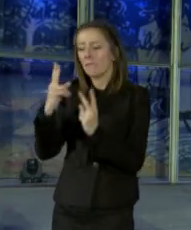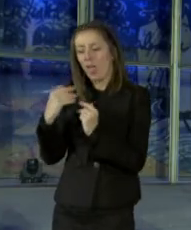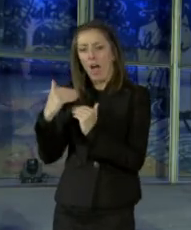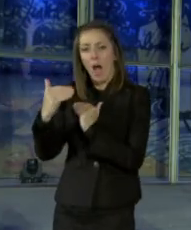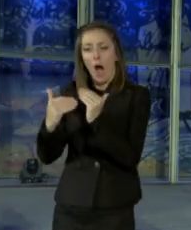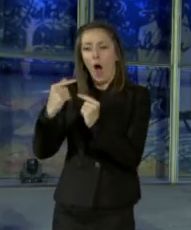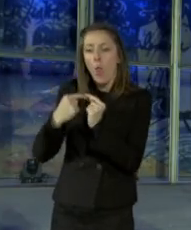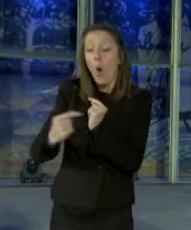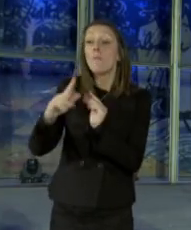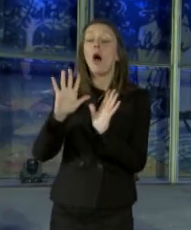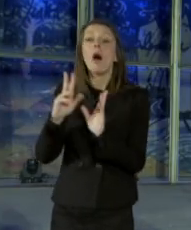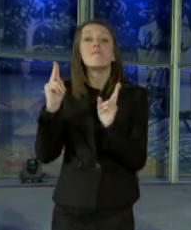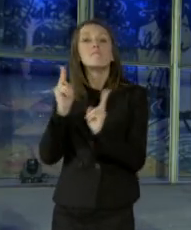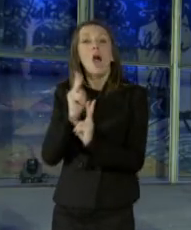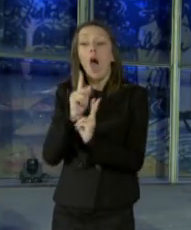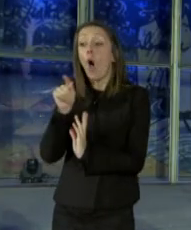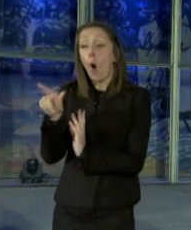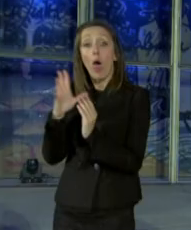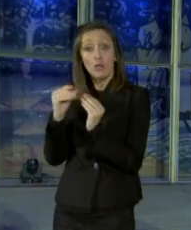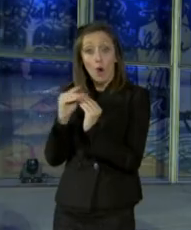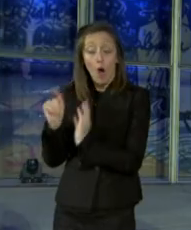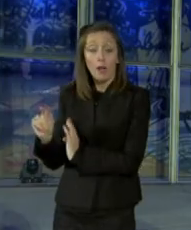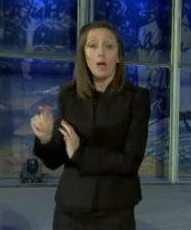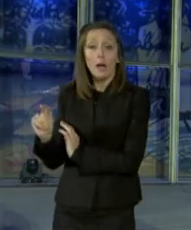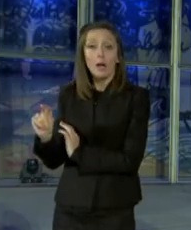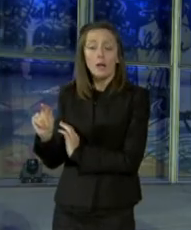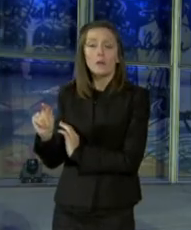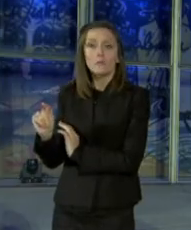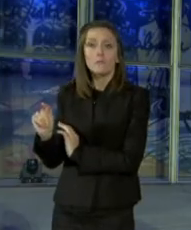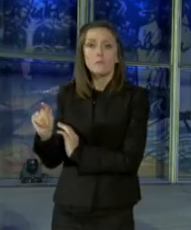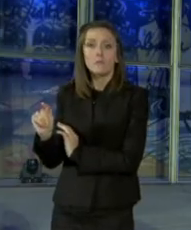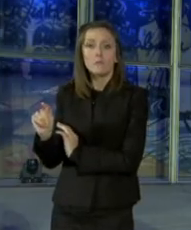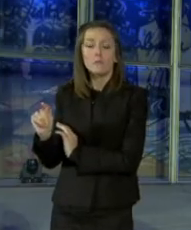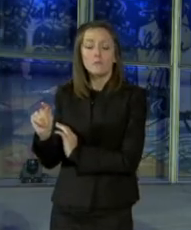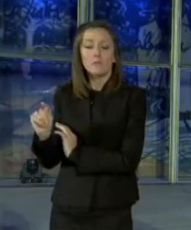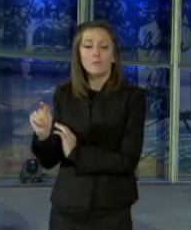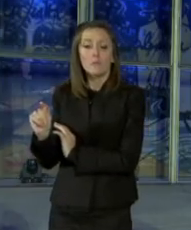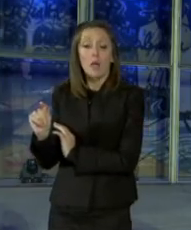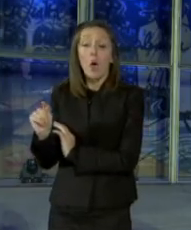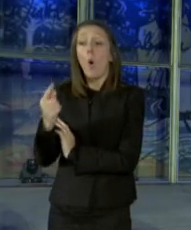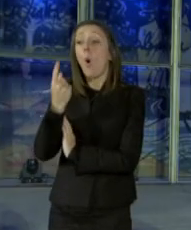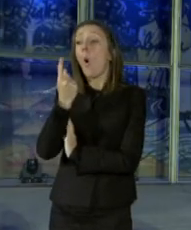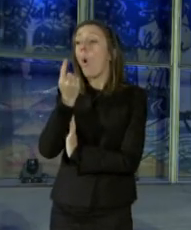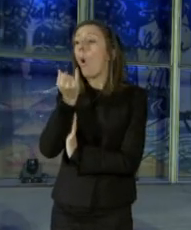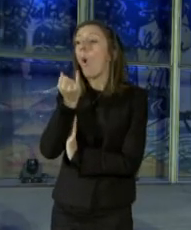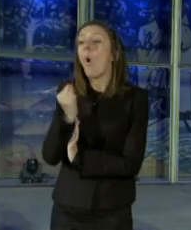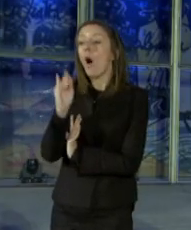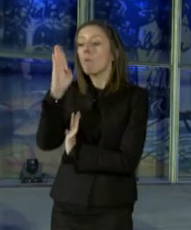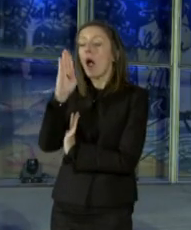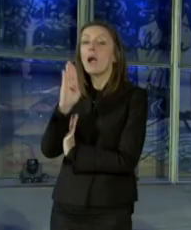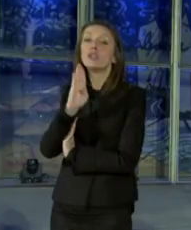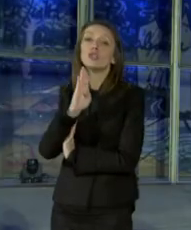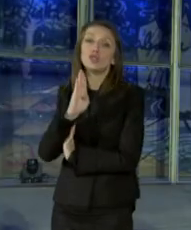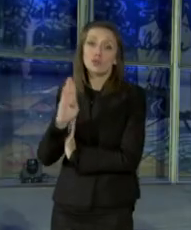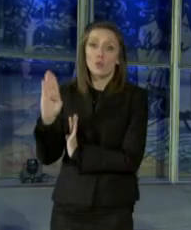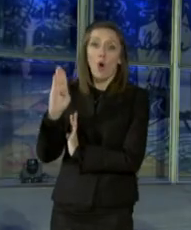se dovesse aver ragione lei posso chiederle un'ultima benedizione per i